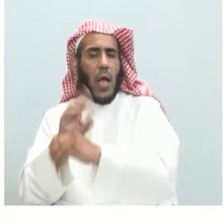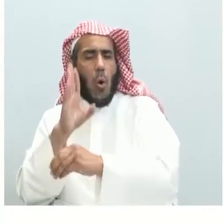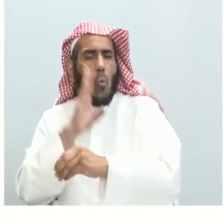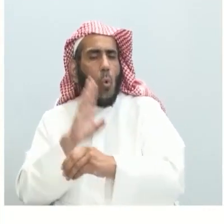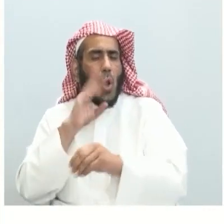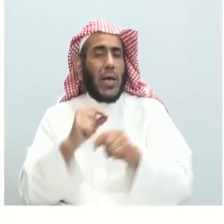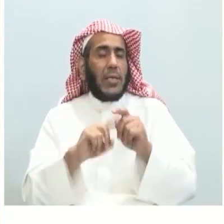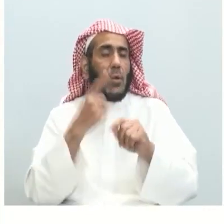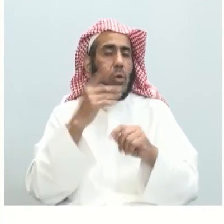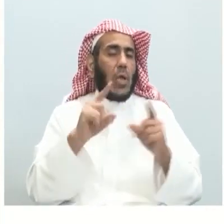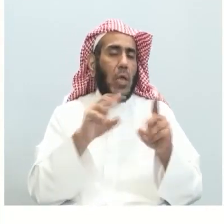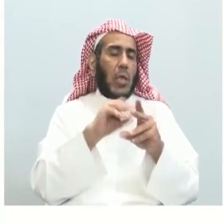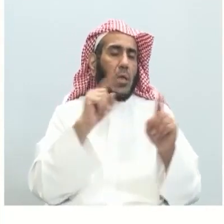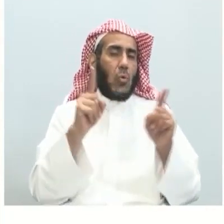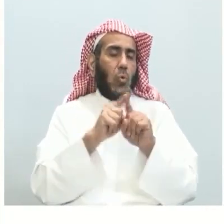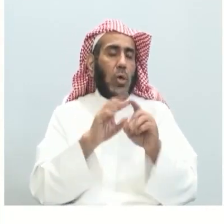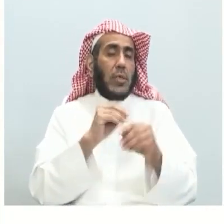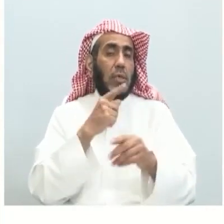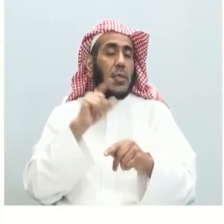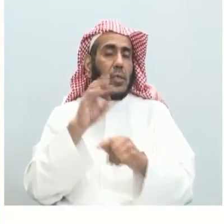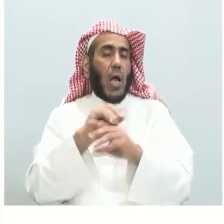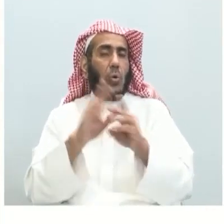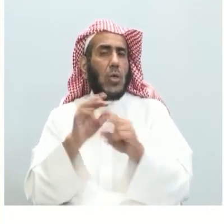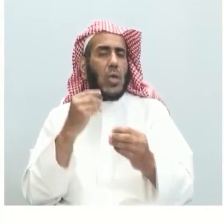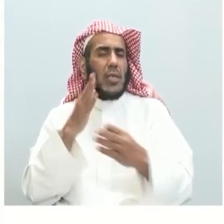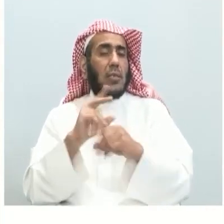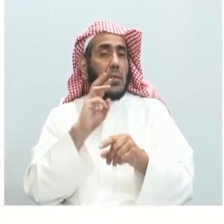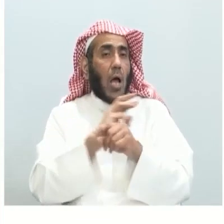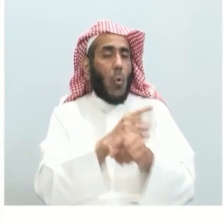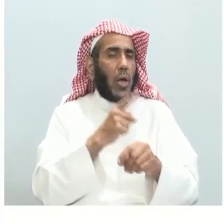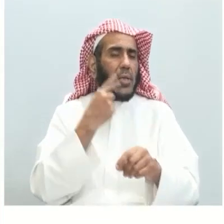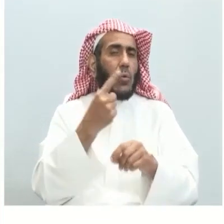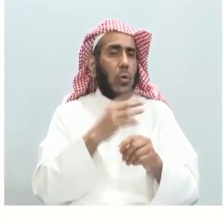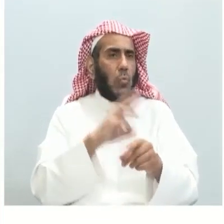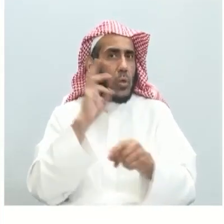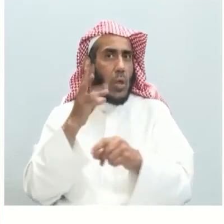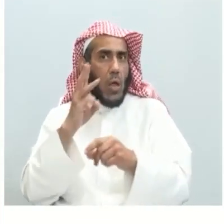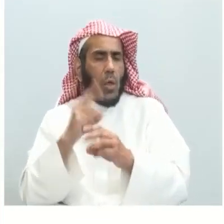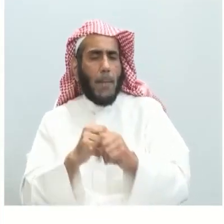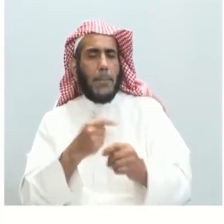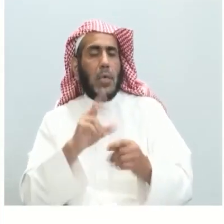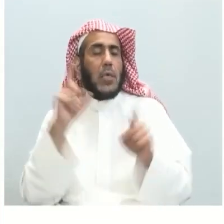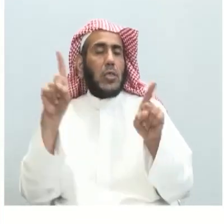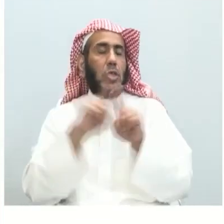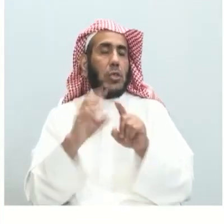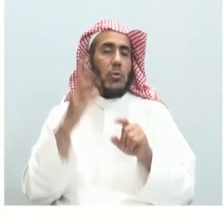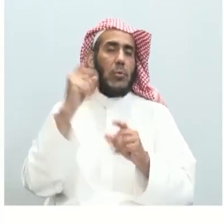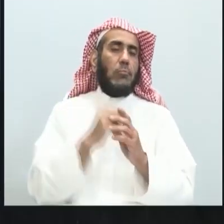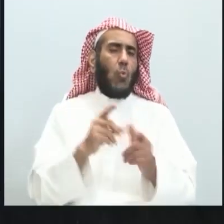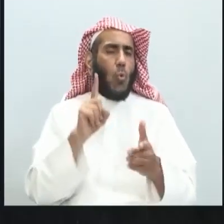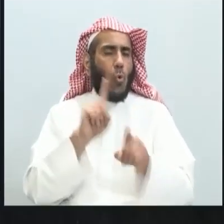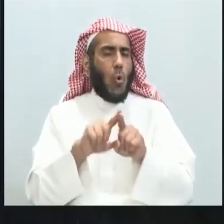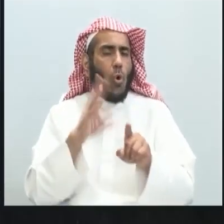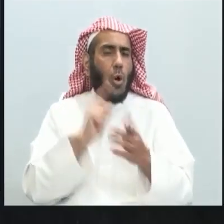هي الخلاصه لدعوه الرسل هي الدعوه للتوحيد والتحذير من الشرك بالله سبحانه وتعالى